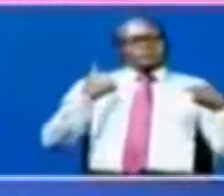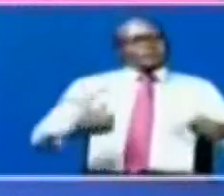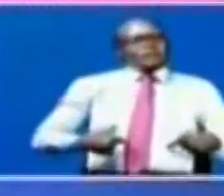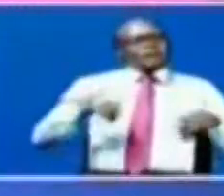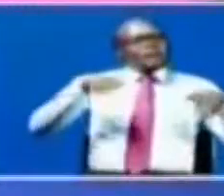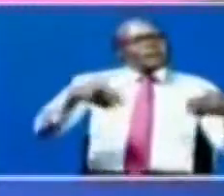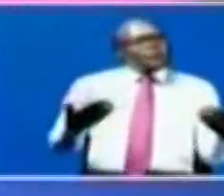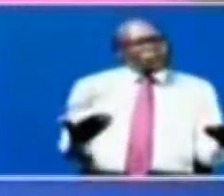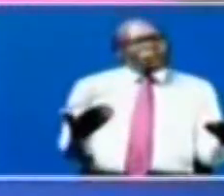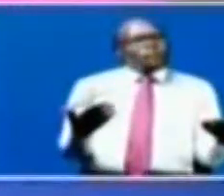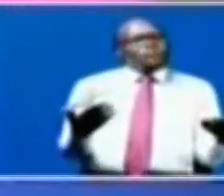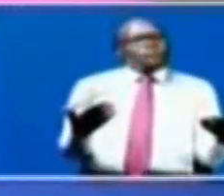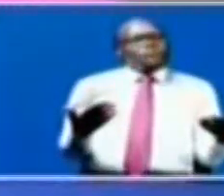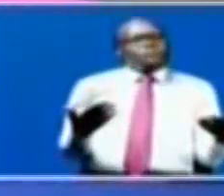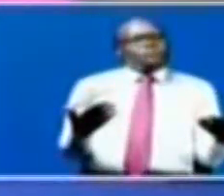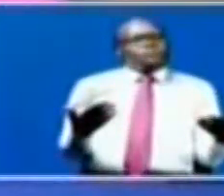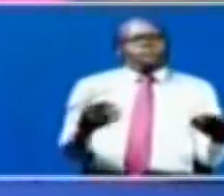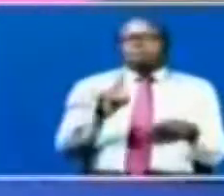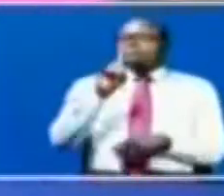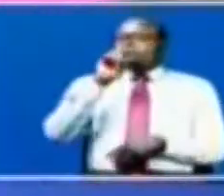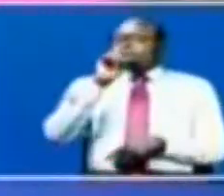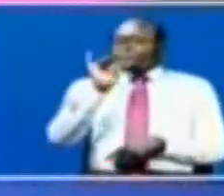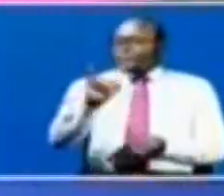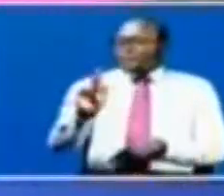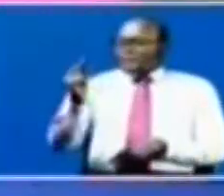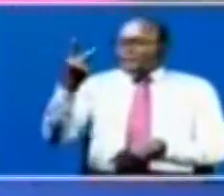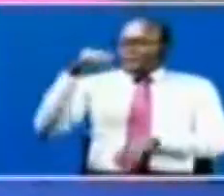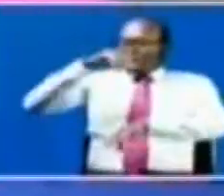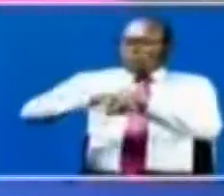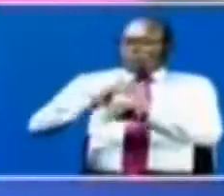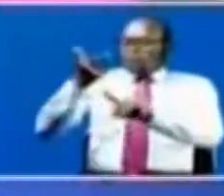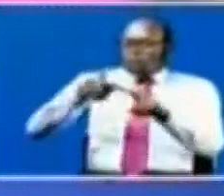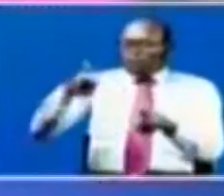vipi, ukiangalia pesa ambazo Kenya inapata kutoka